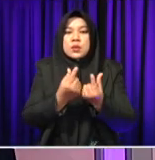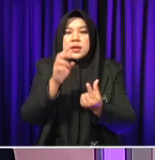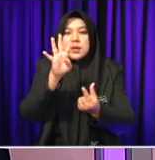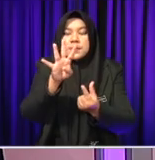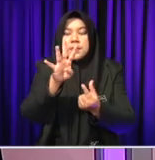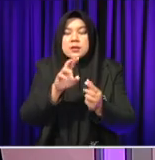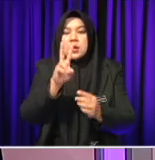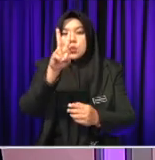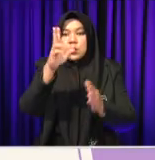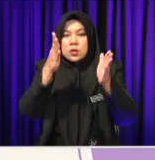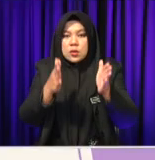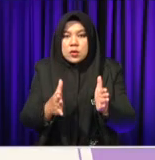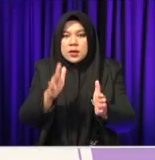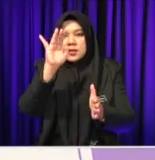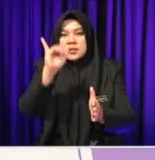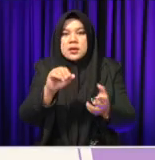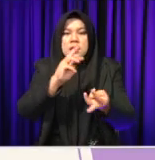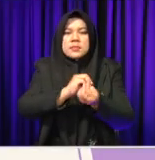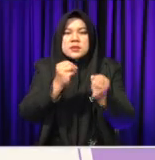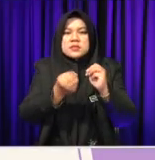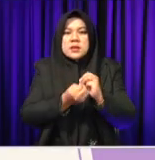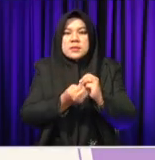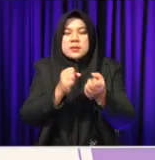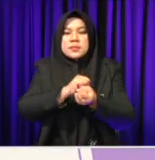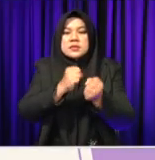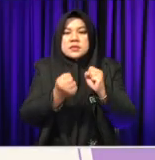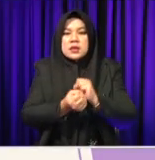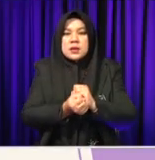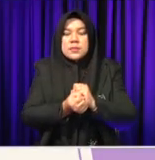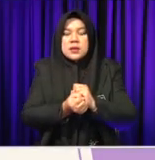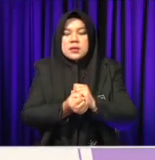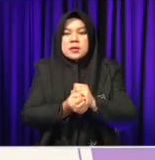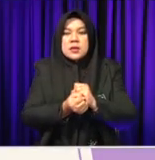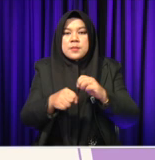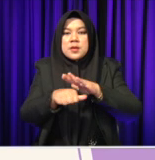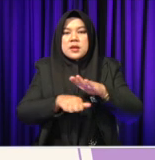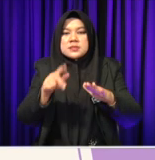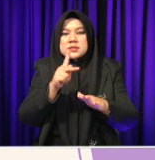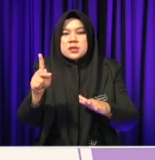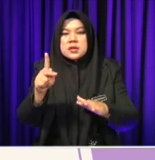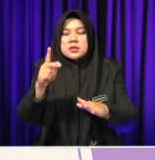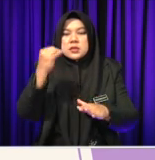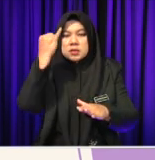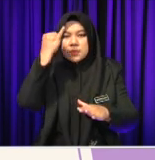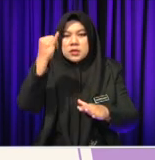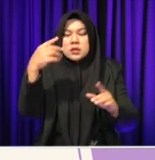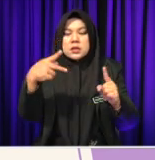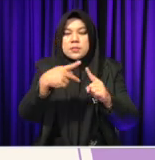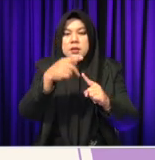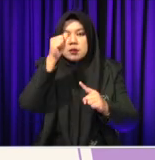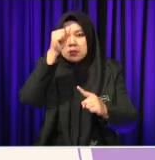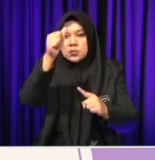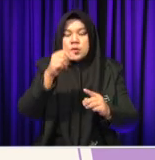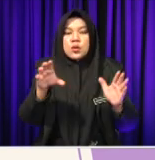orang yang bersahabat berasaskan keimanan dan ketakwaan kepada Allah okey contohnya siapa okey